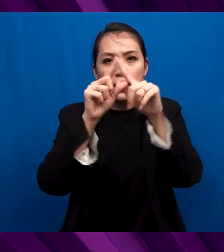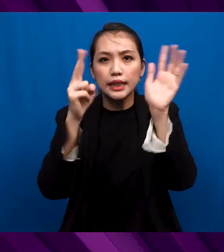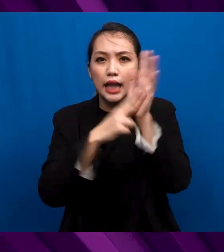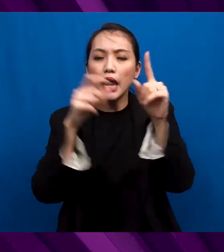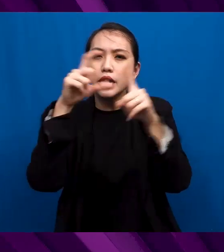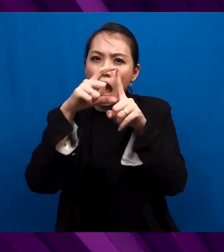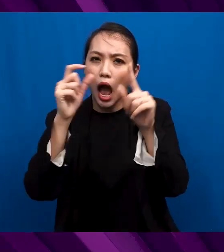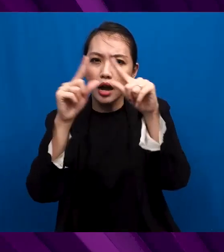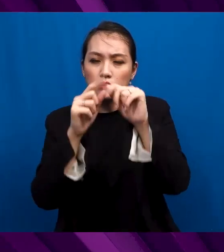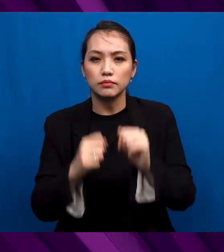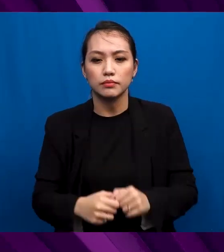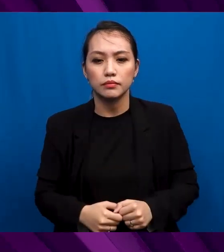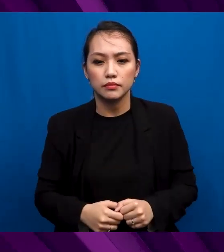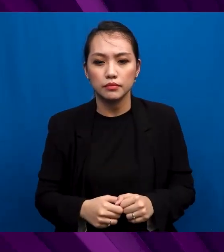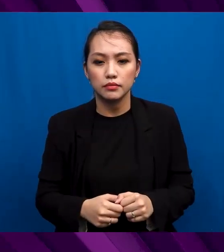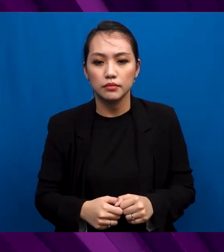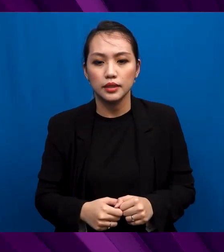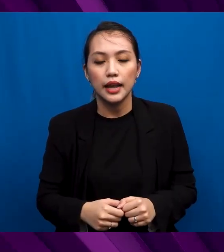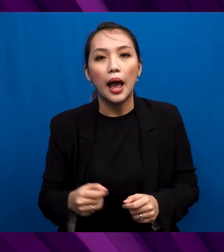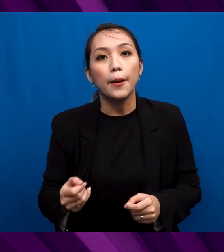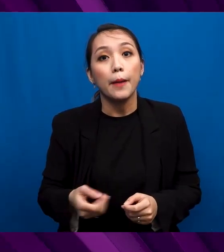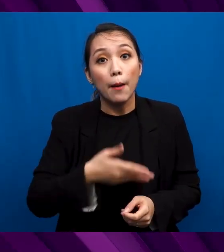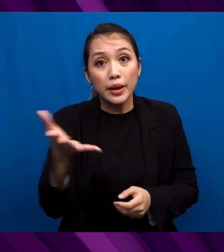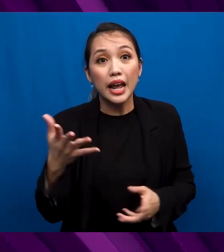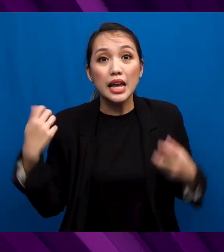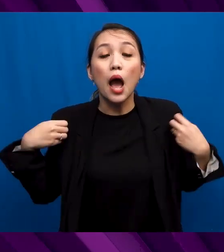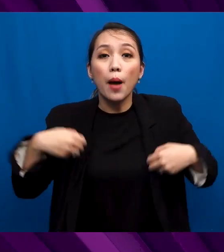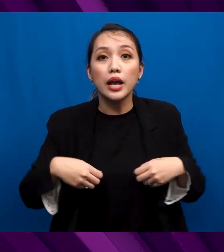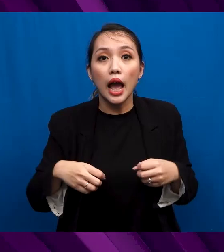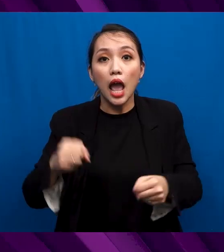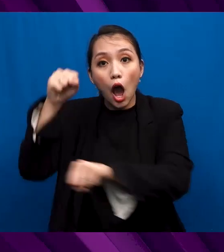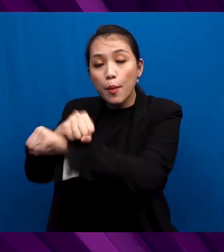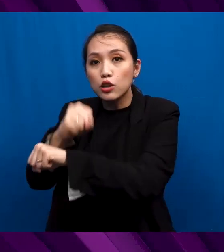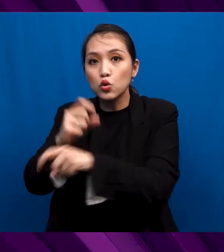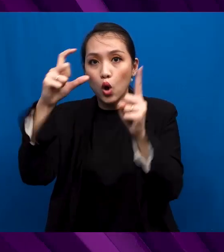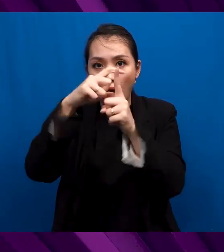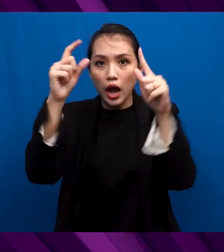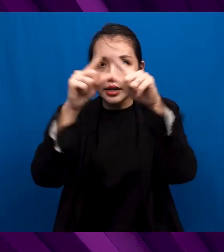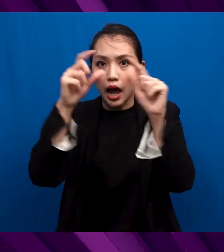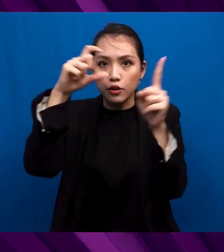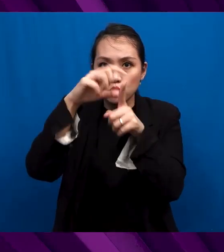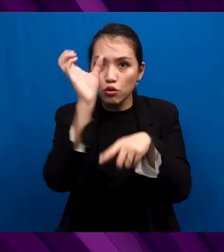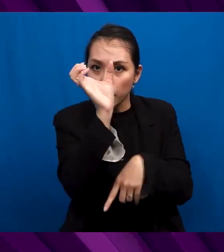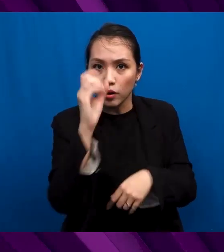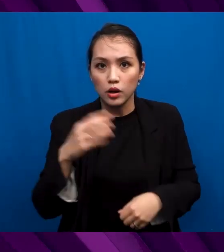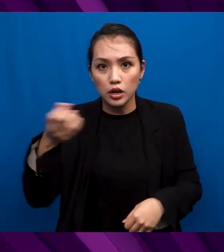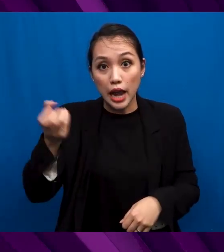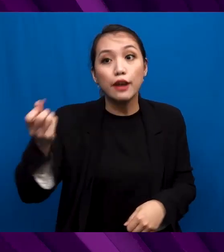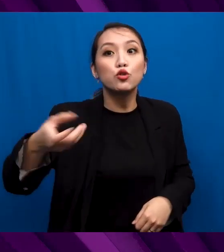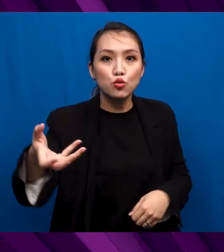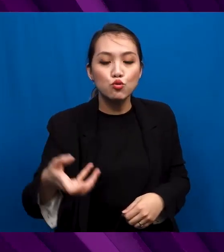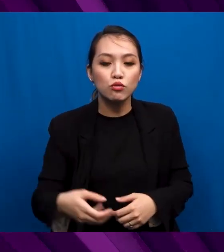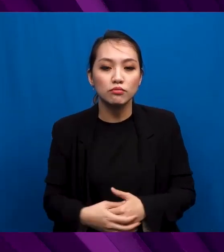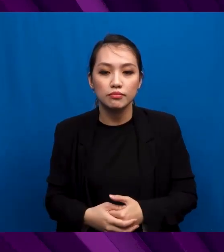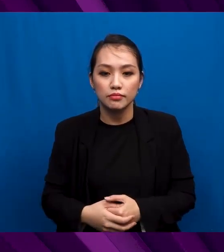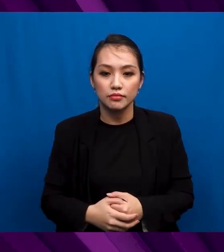dari dalam diri mereka. Mereka pakai batu dadu yang dipasang di jubah imam, dan itu kalau dikeluarkan mau tahu ke kiri ke kanan bangsa Israel